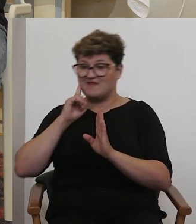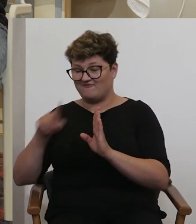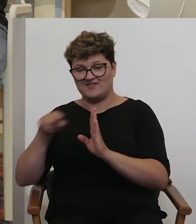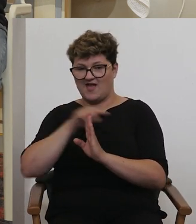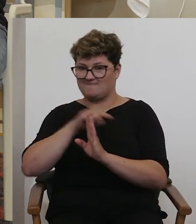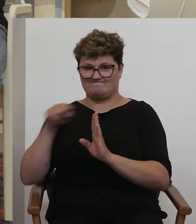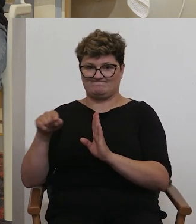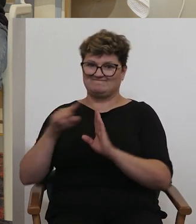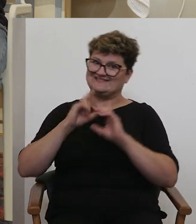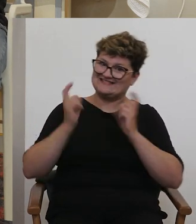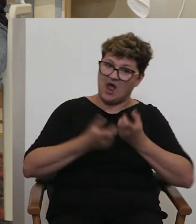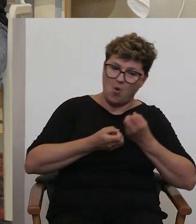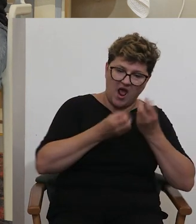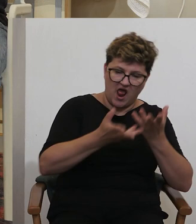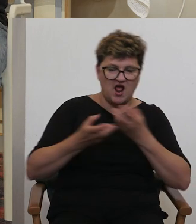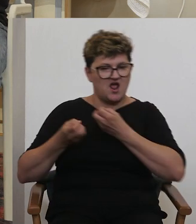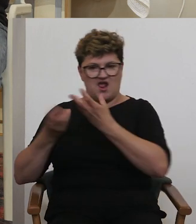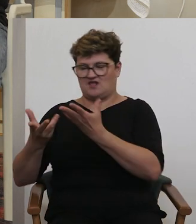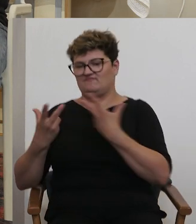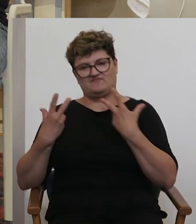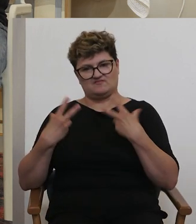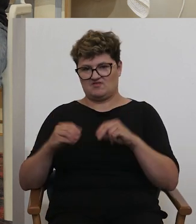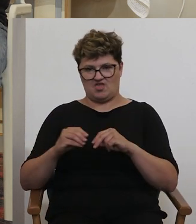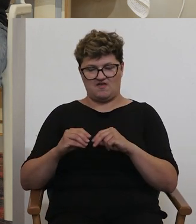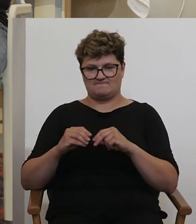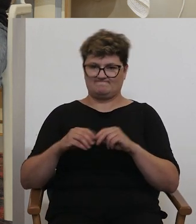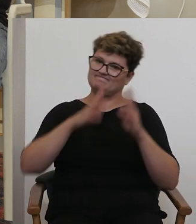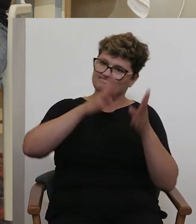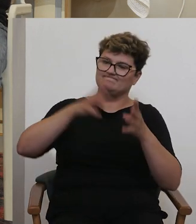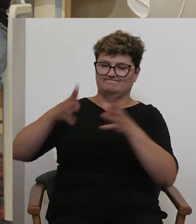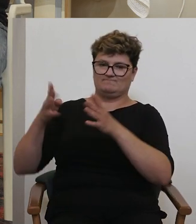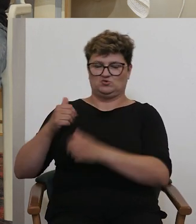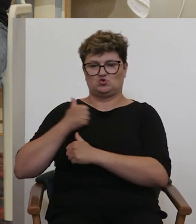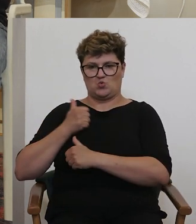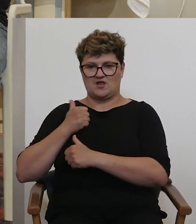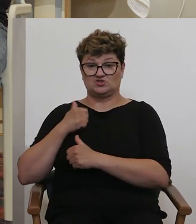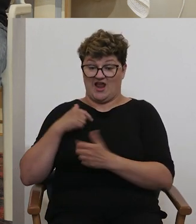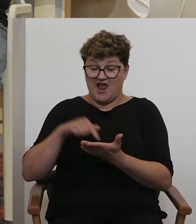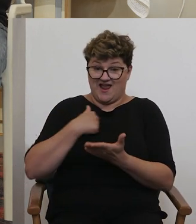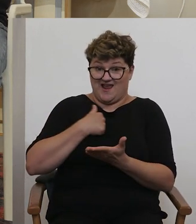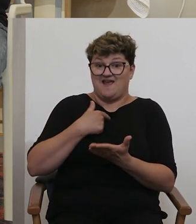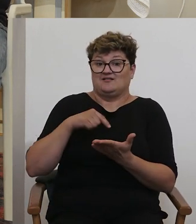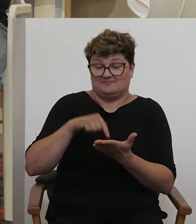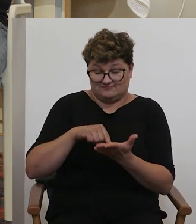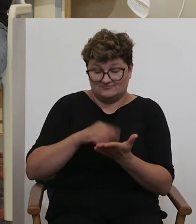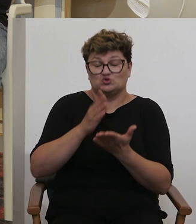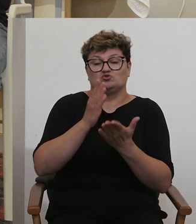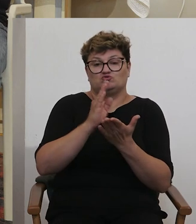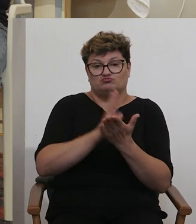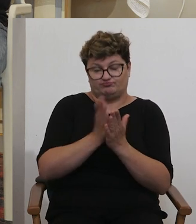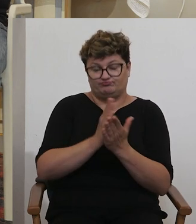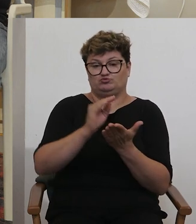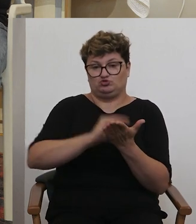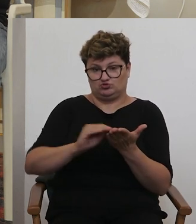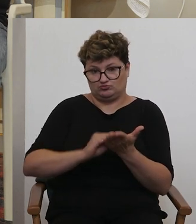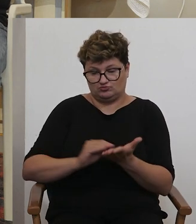nie mówiło się całej prawdy o tych żołnierzach. I ta książka jest próbą